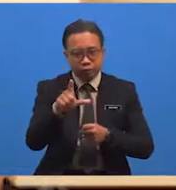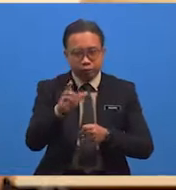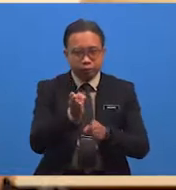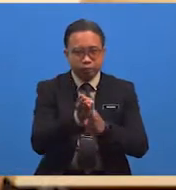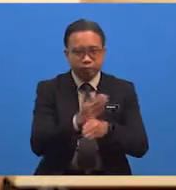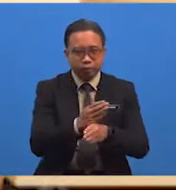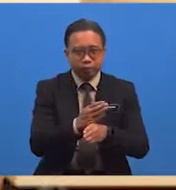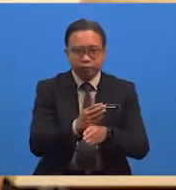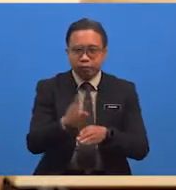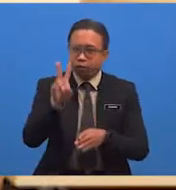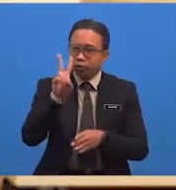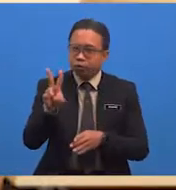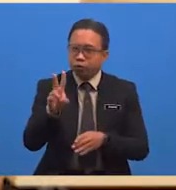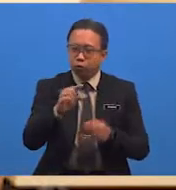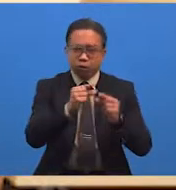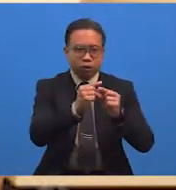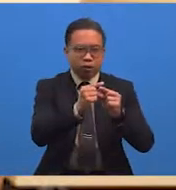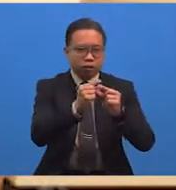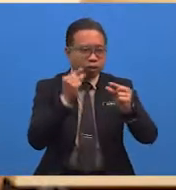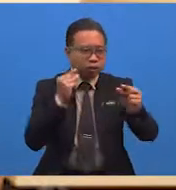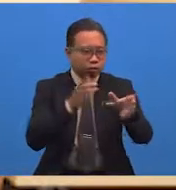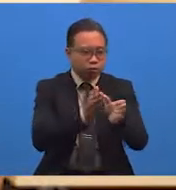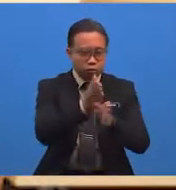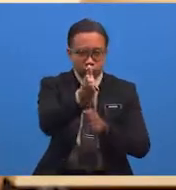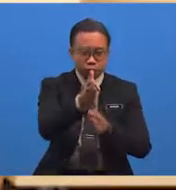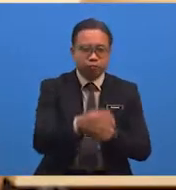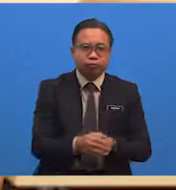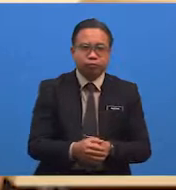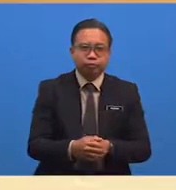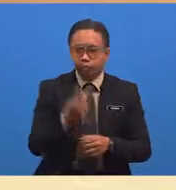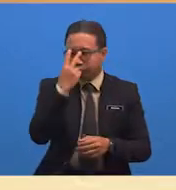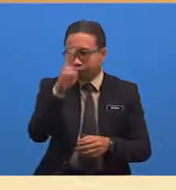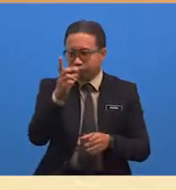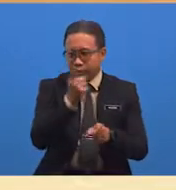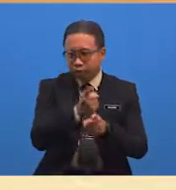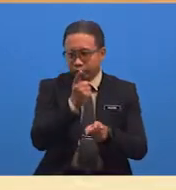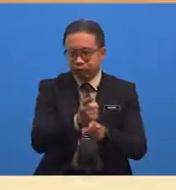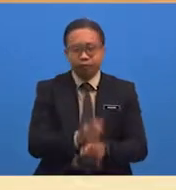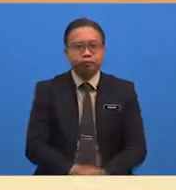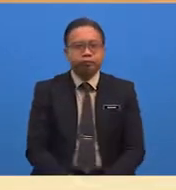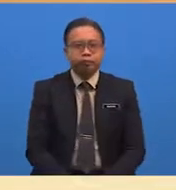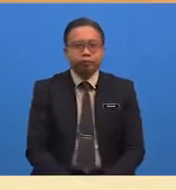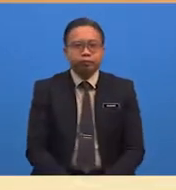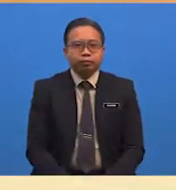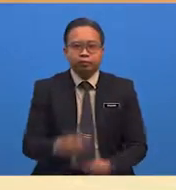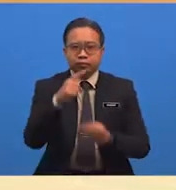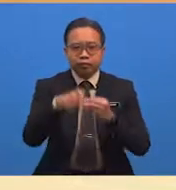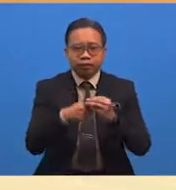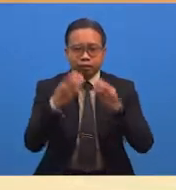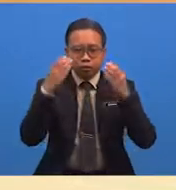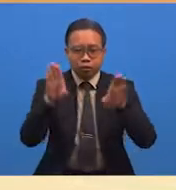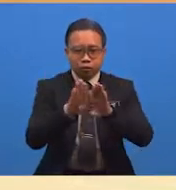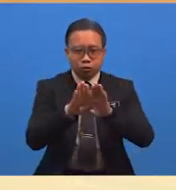lihat terbentuknya dua garis lurus. Perhatikan betul-betul apabila